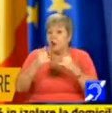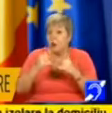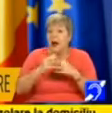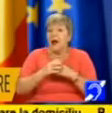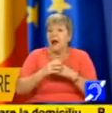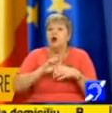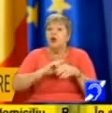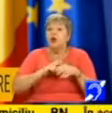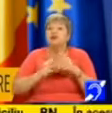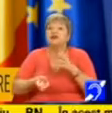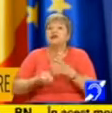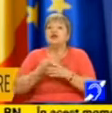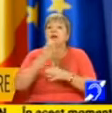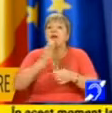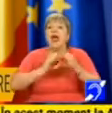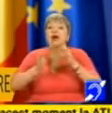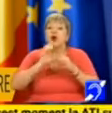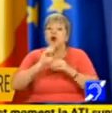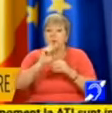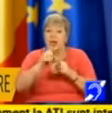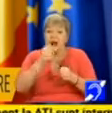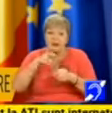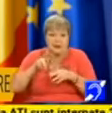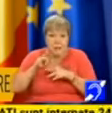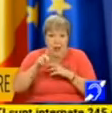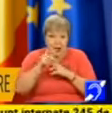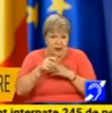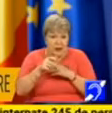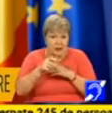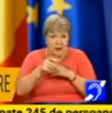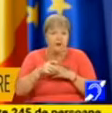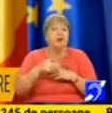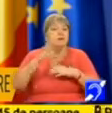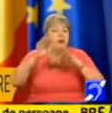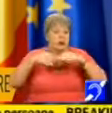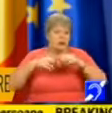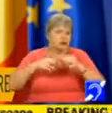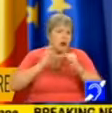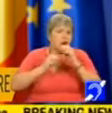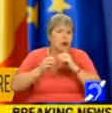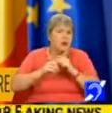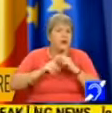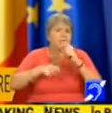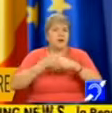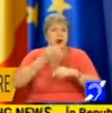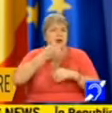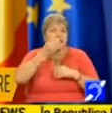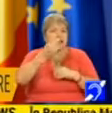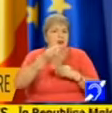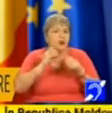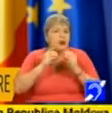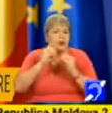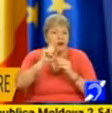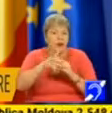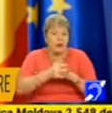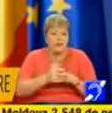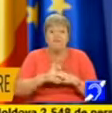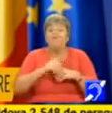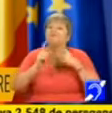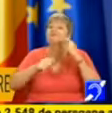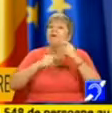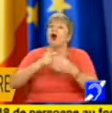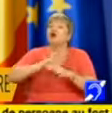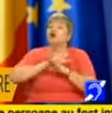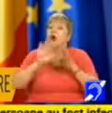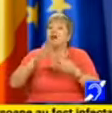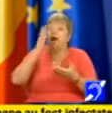repornire a economiei, sigur, ministrul economiei va face aceste declarații. Repet, toate deciziile se vor lua în